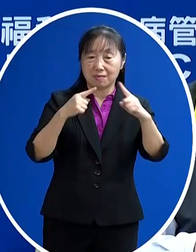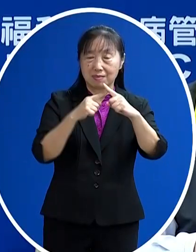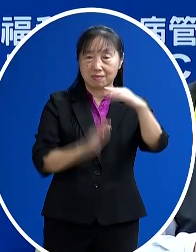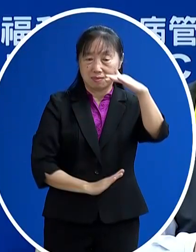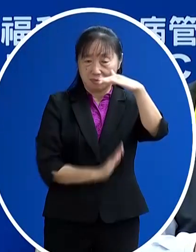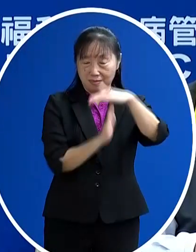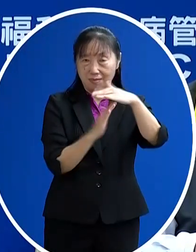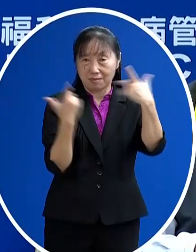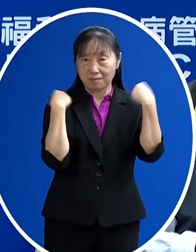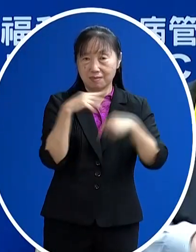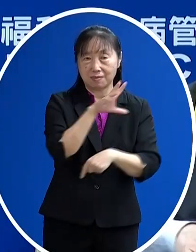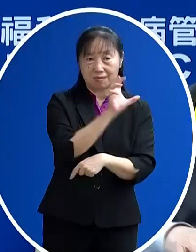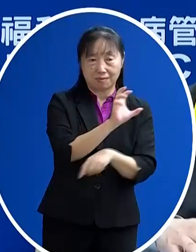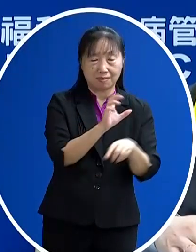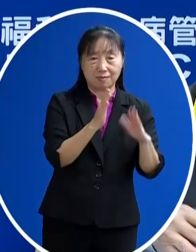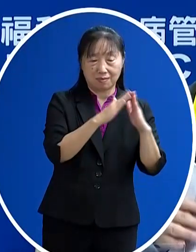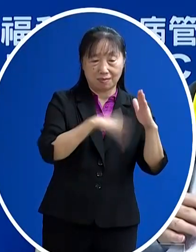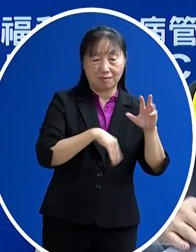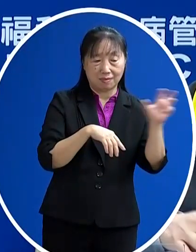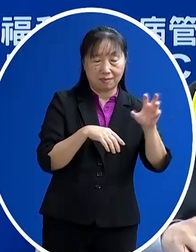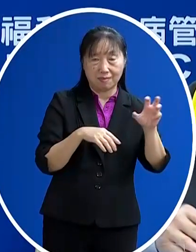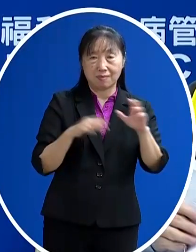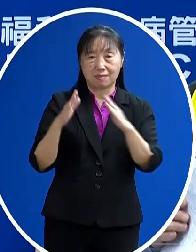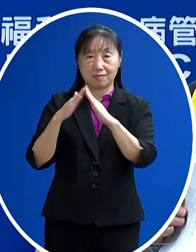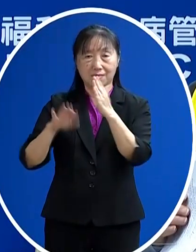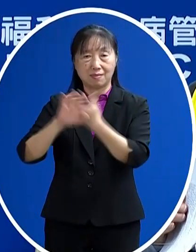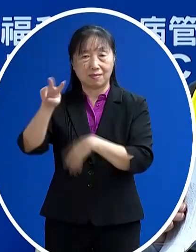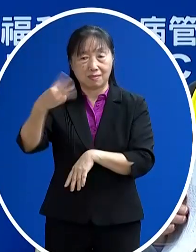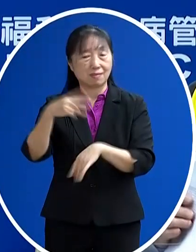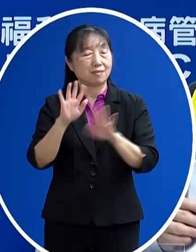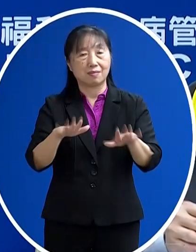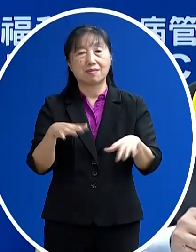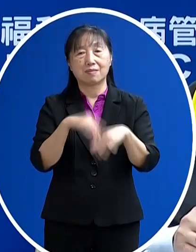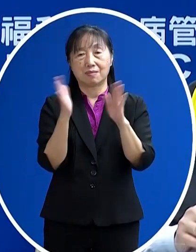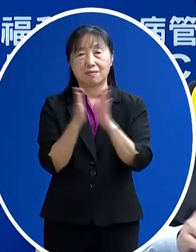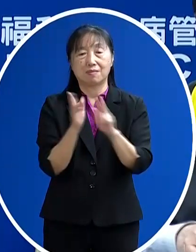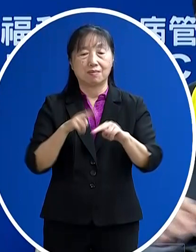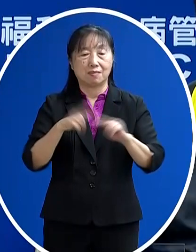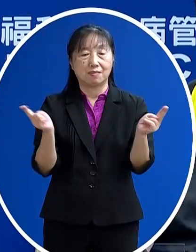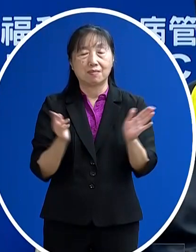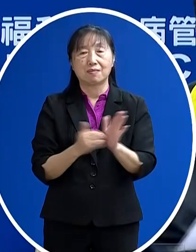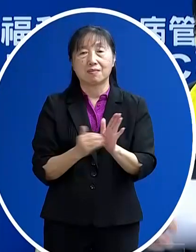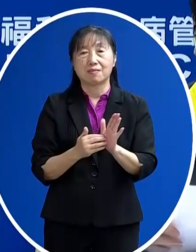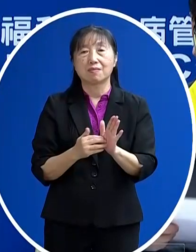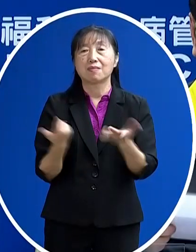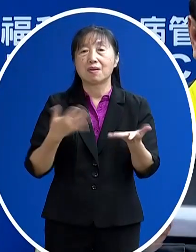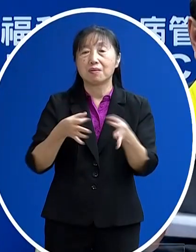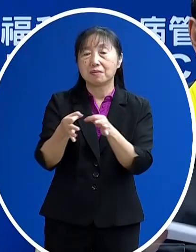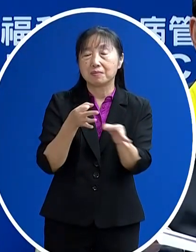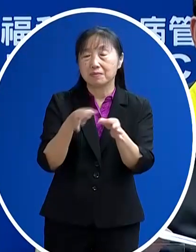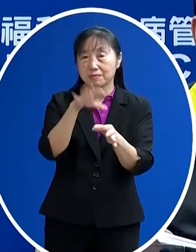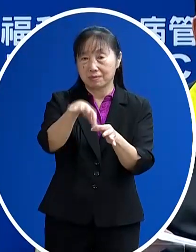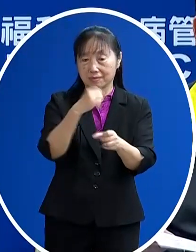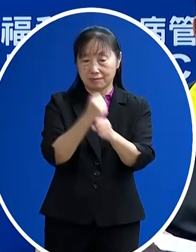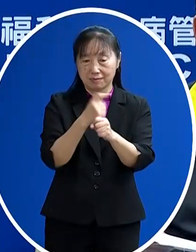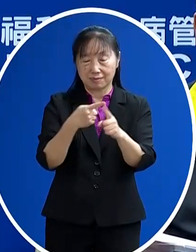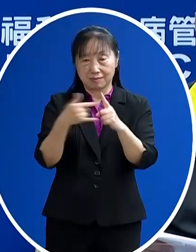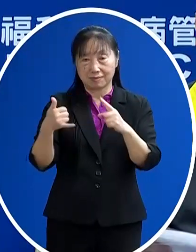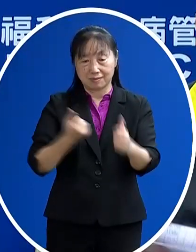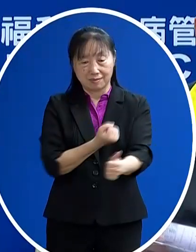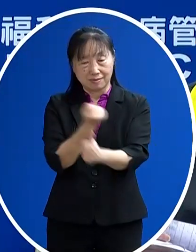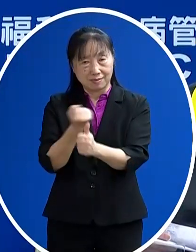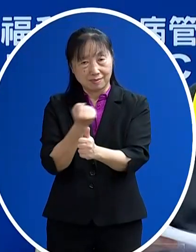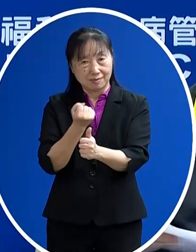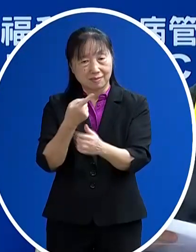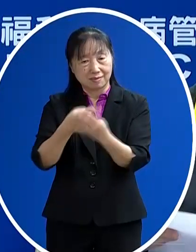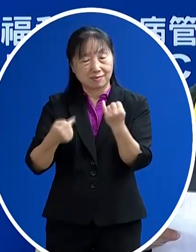限，本来80、300，这个我们就不再管制。那营业场所及公共场域的人流控管或总